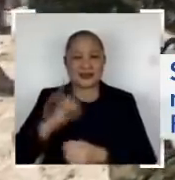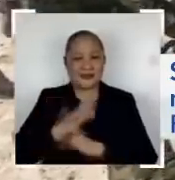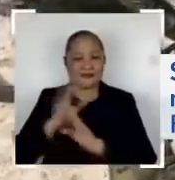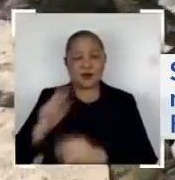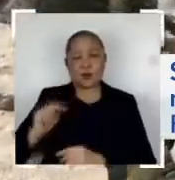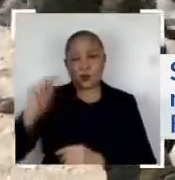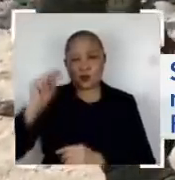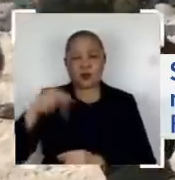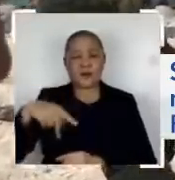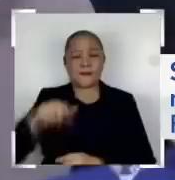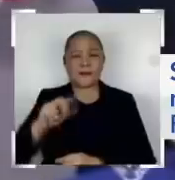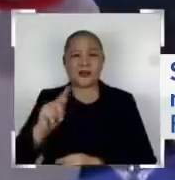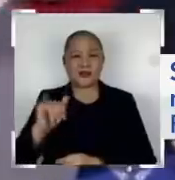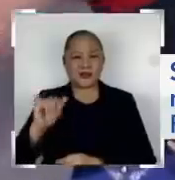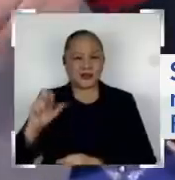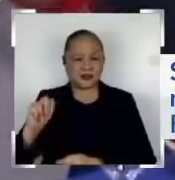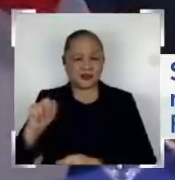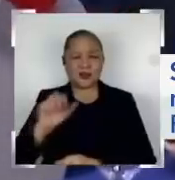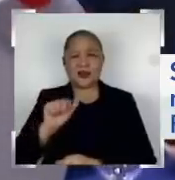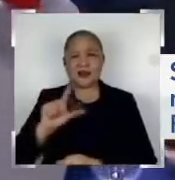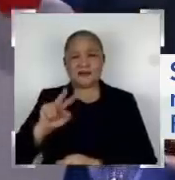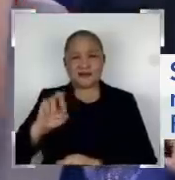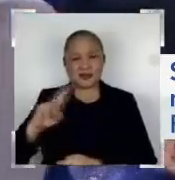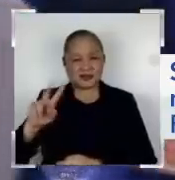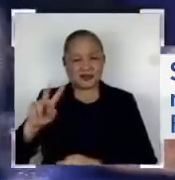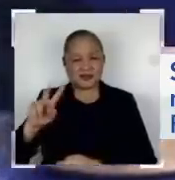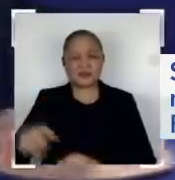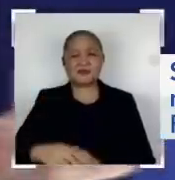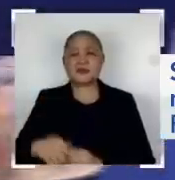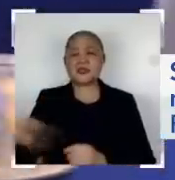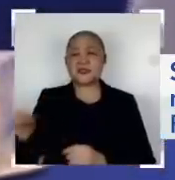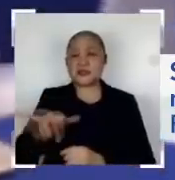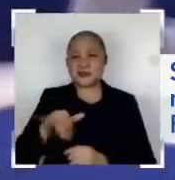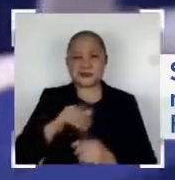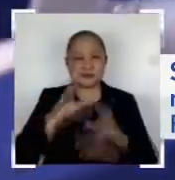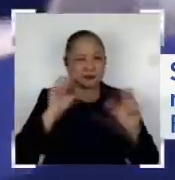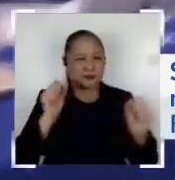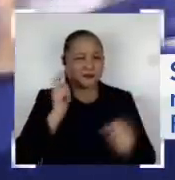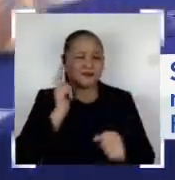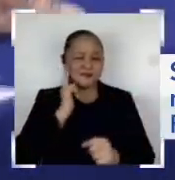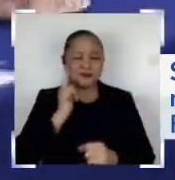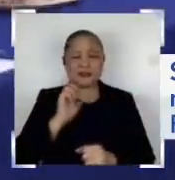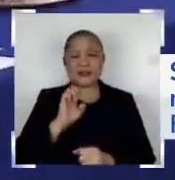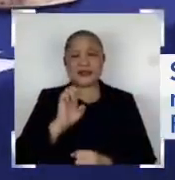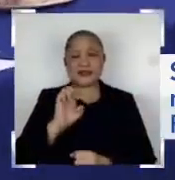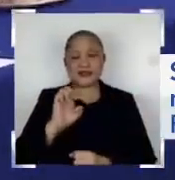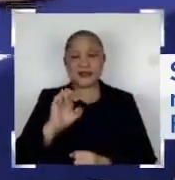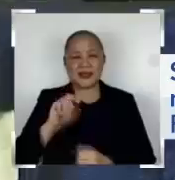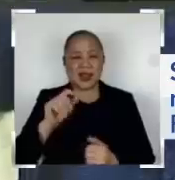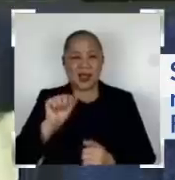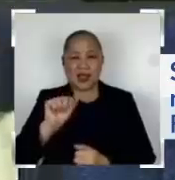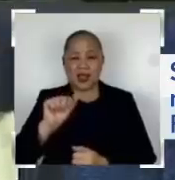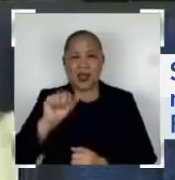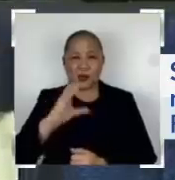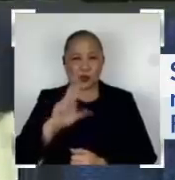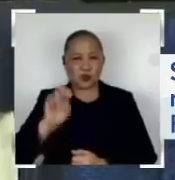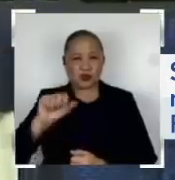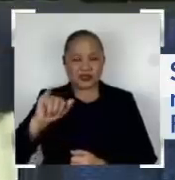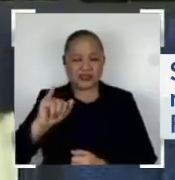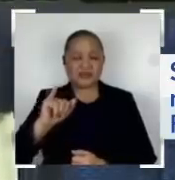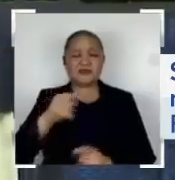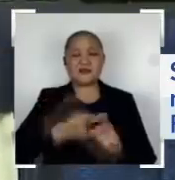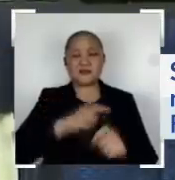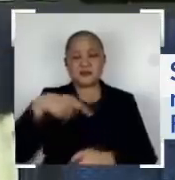Alvarez ng Partido Reforma at kapartido ni Pangulong Duterte na si Energy Secretary Alfonso Cusi ng PDP Laban. Bukas ba